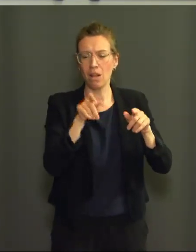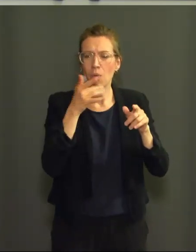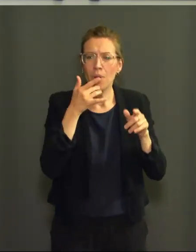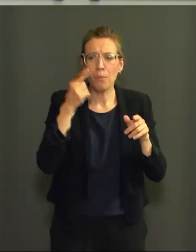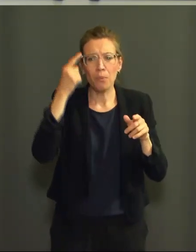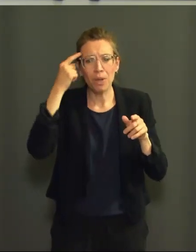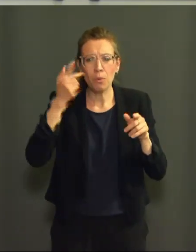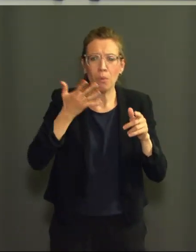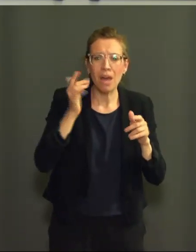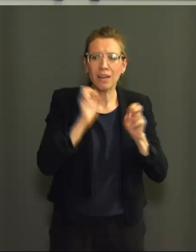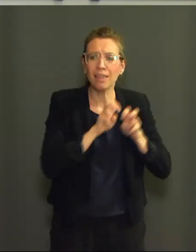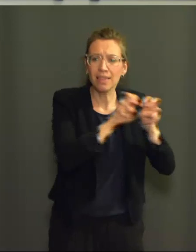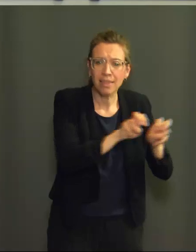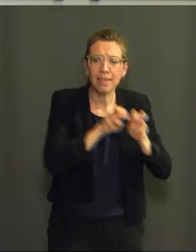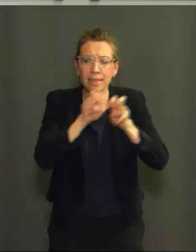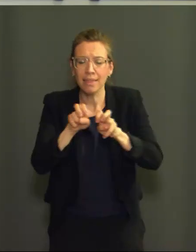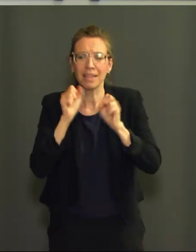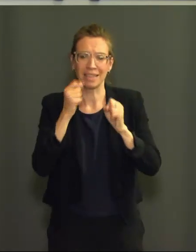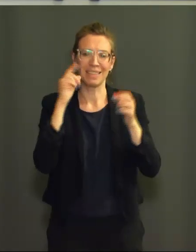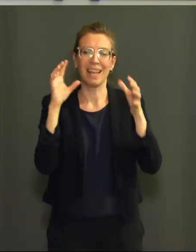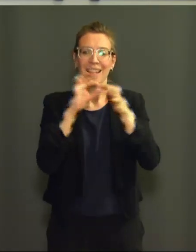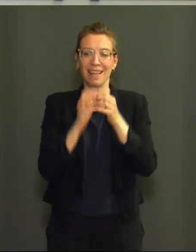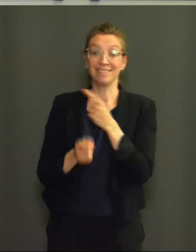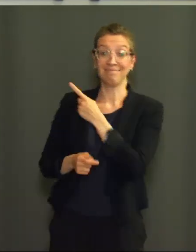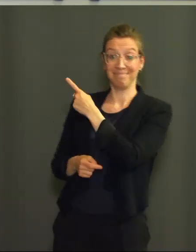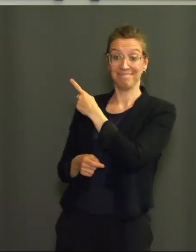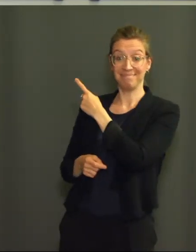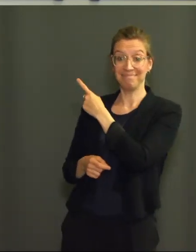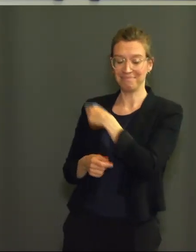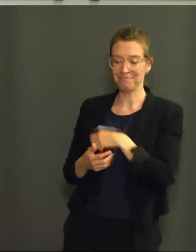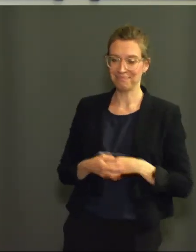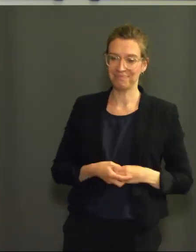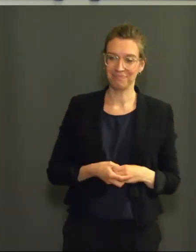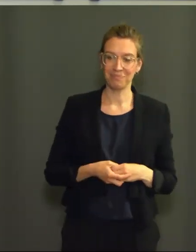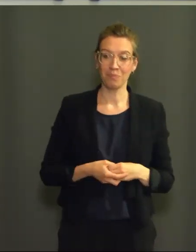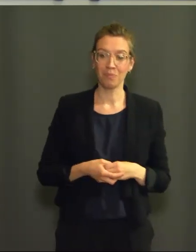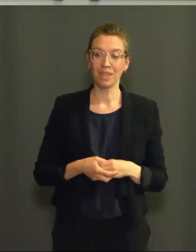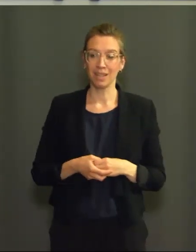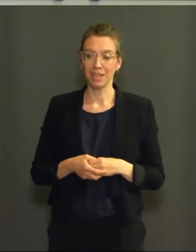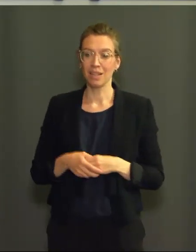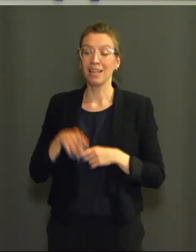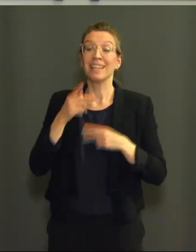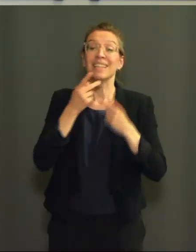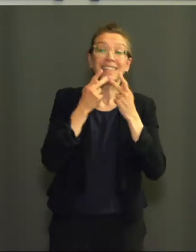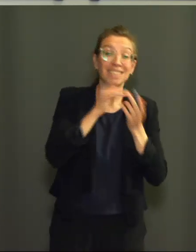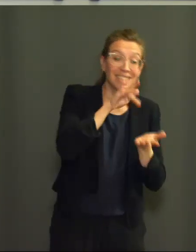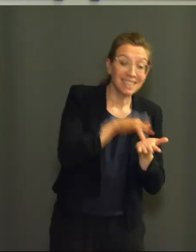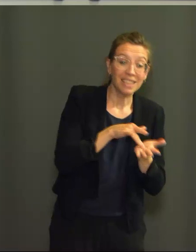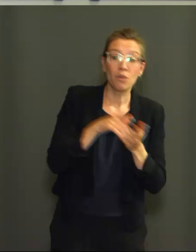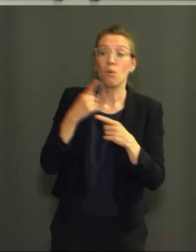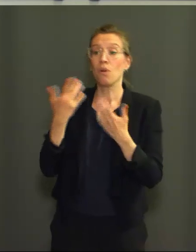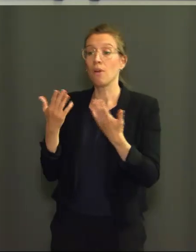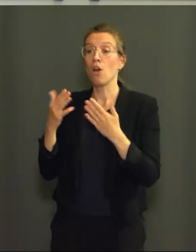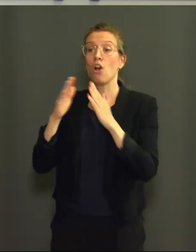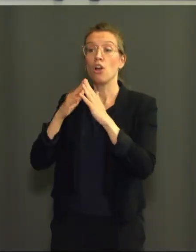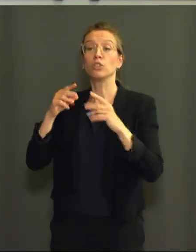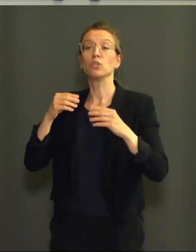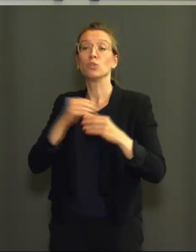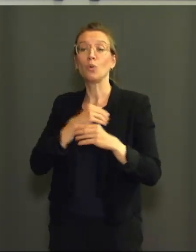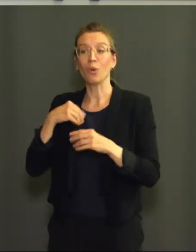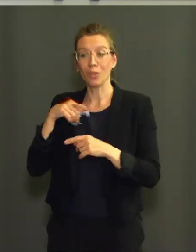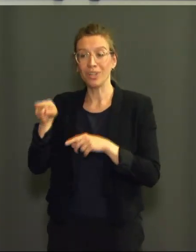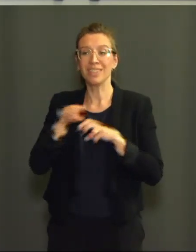geprojecteerd. De testcentra en de huisartsen moeten ten alle tijde de voorrang geven aan zieke patiënten.